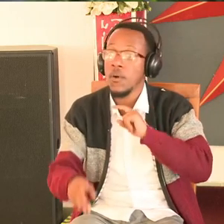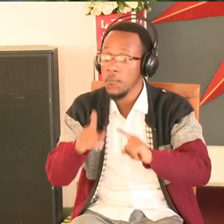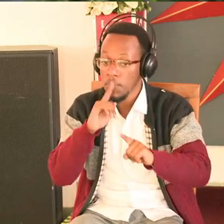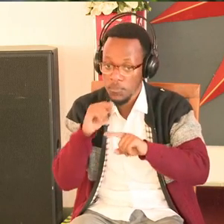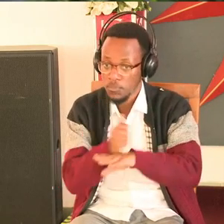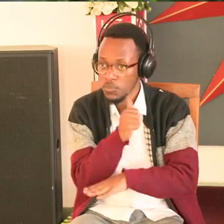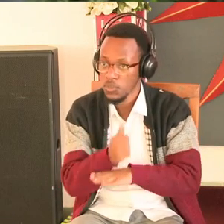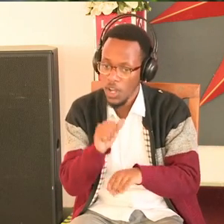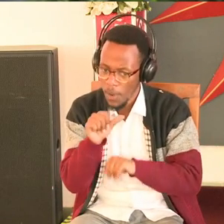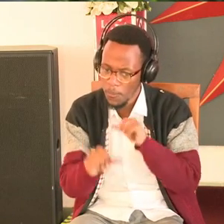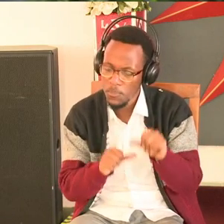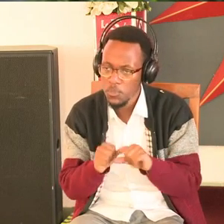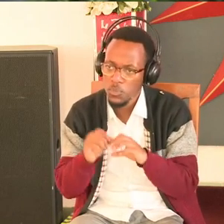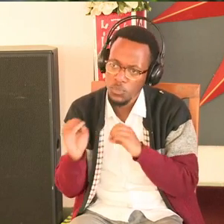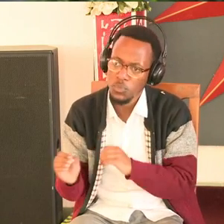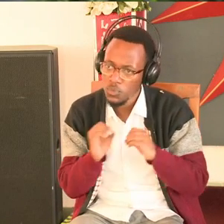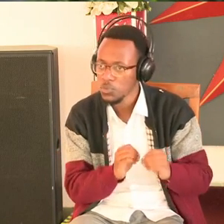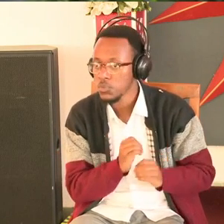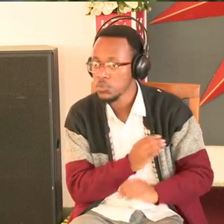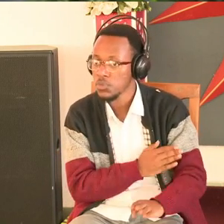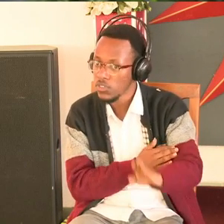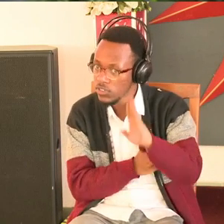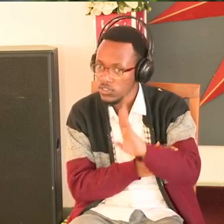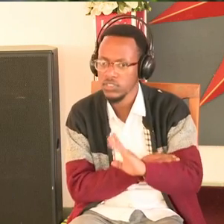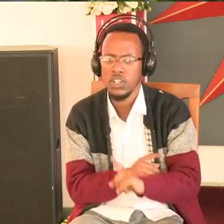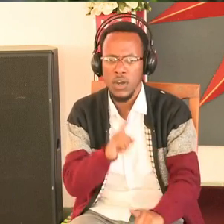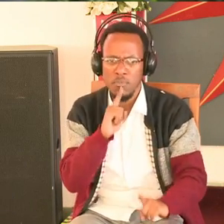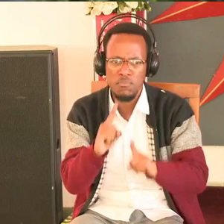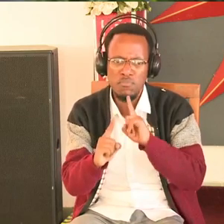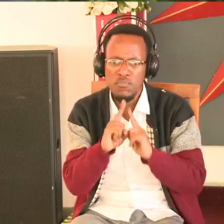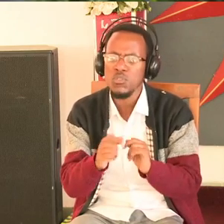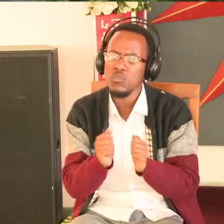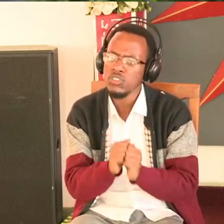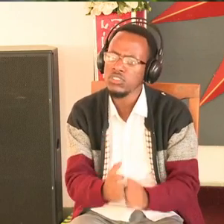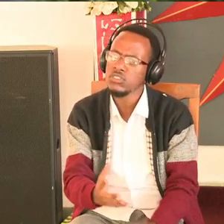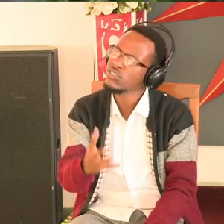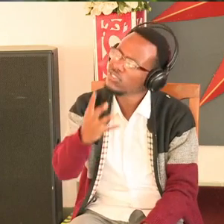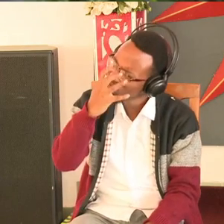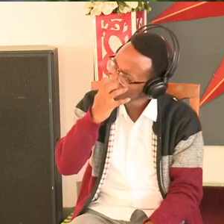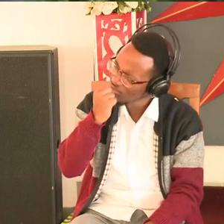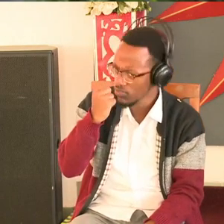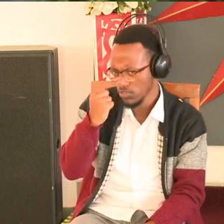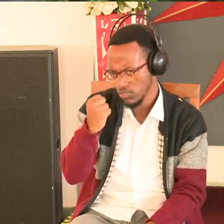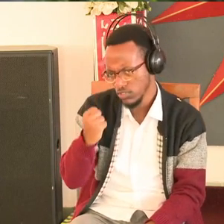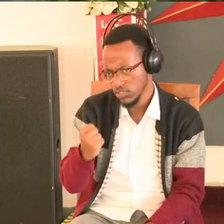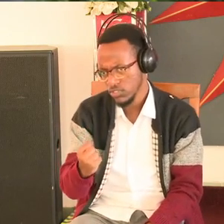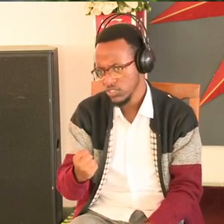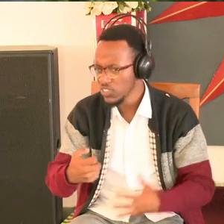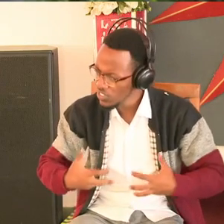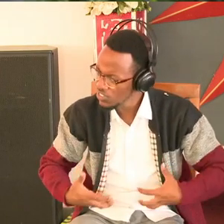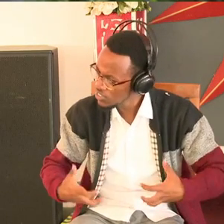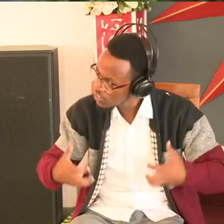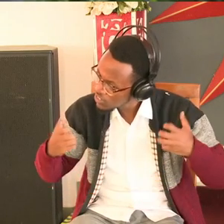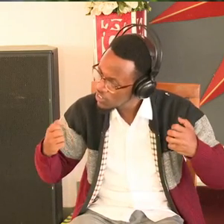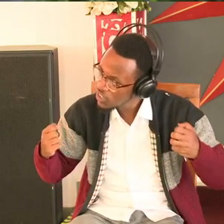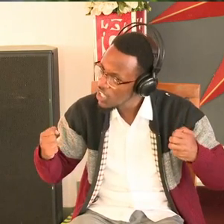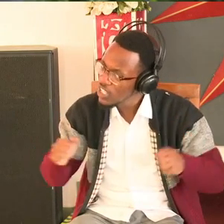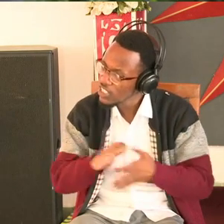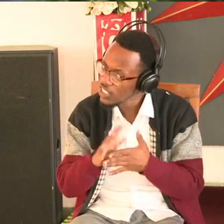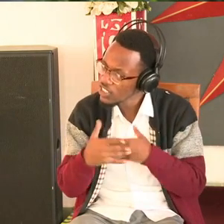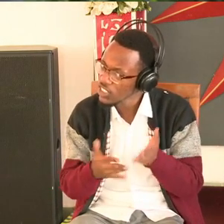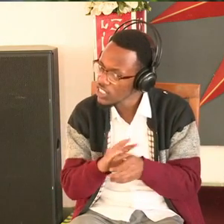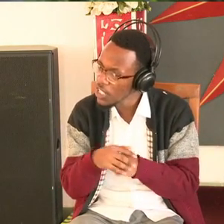rwose kuri gahunda y'Imana gose ibyo ngibyo yabivuze ses enseignements ibyo